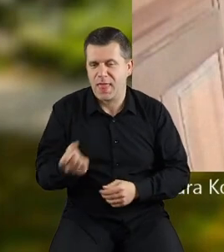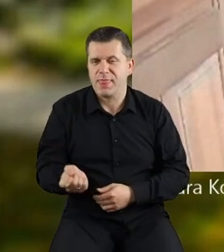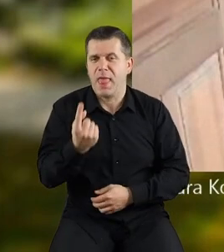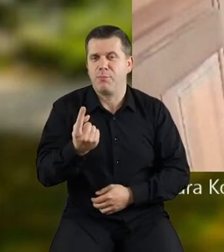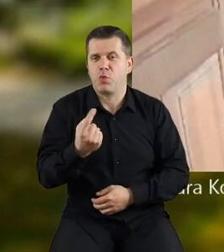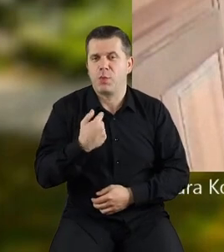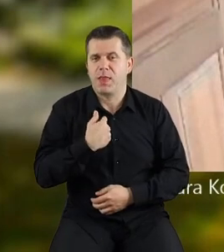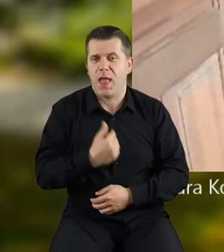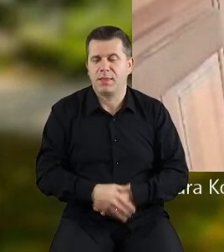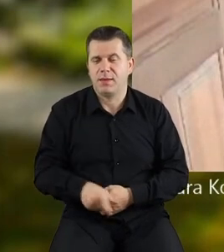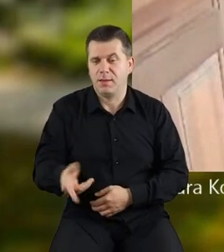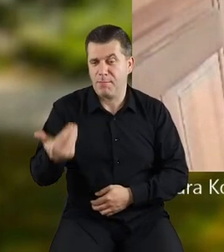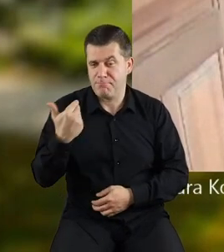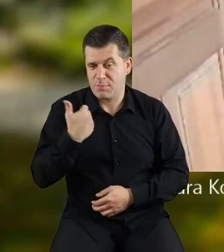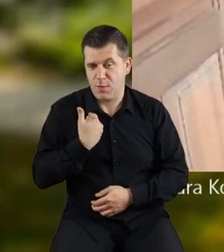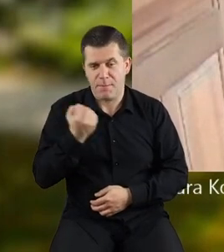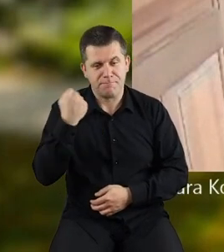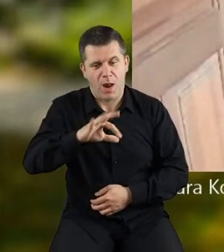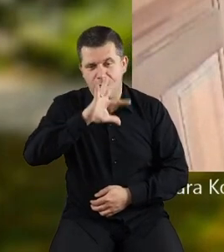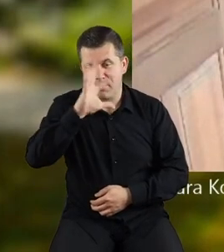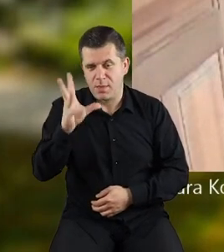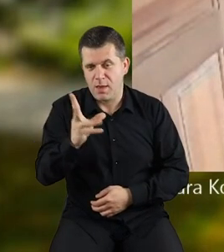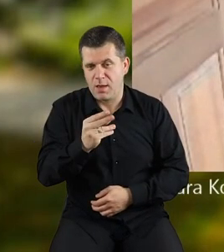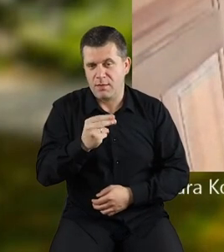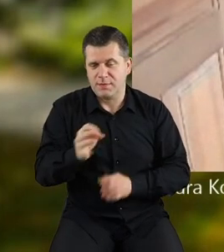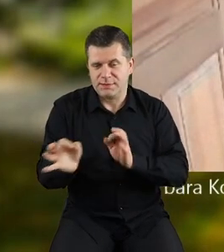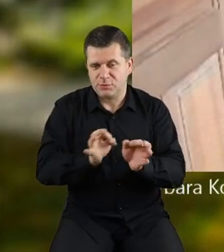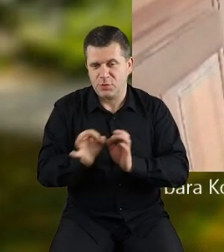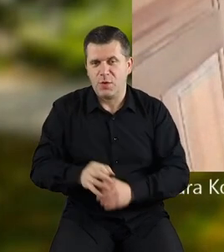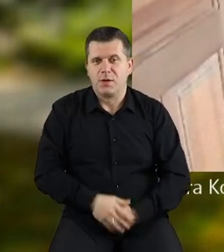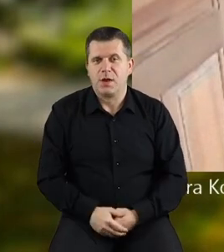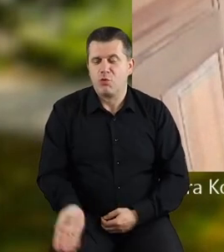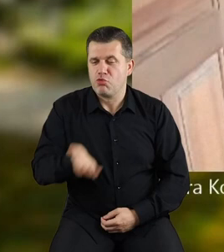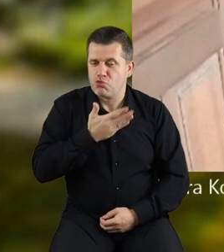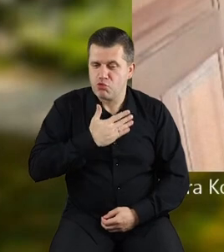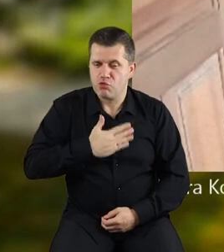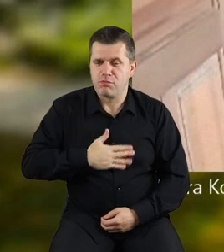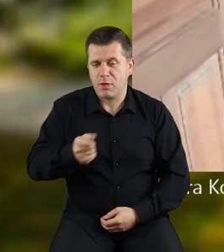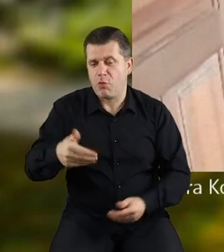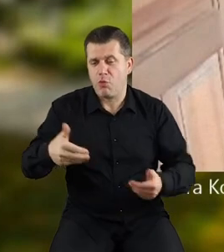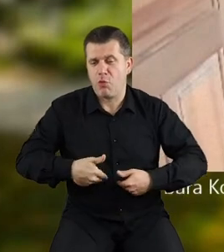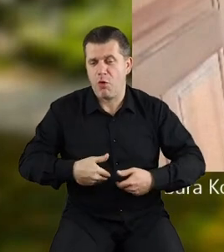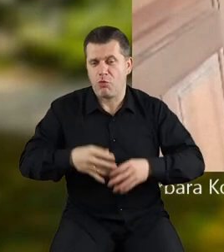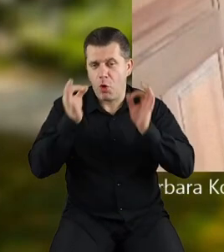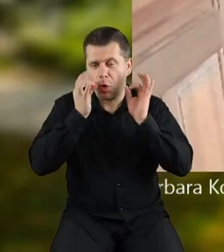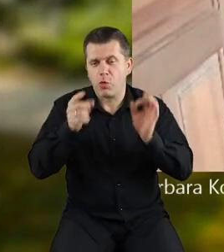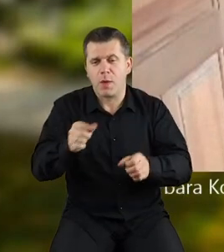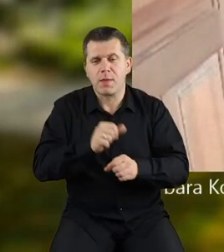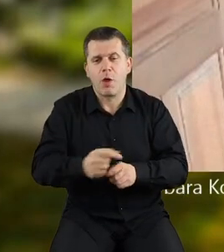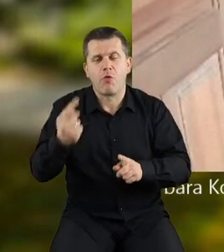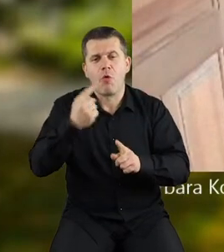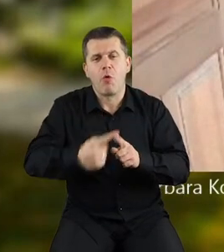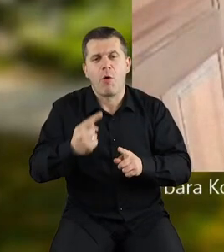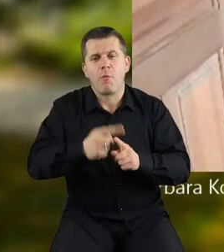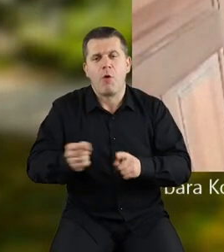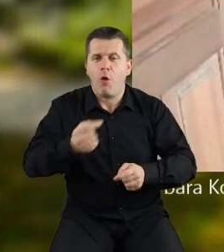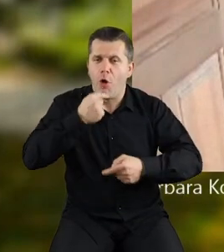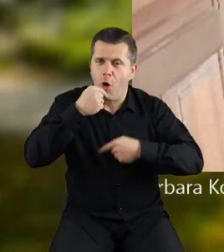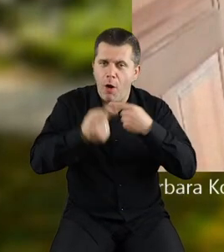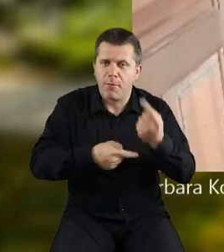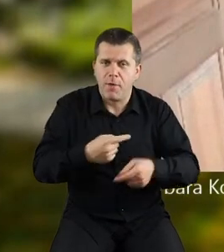szczęśliwej debiutantki. To była bardzo taka piękna przygoda i lubię Głodną kotkę też za to, że jest